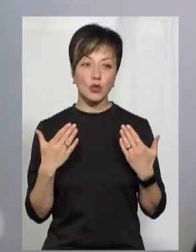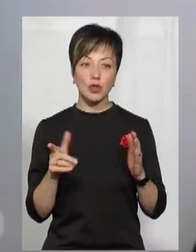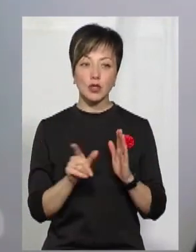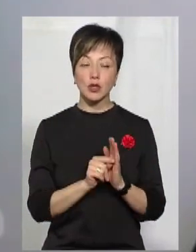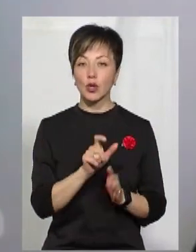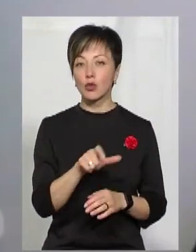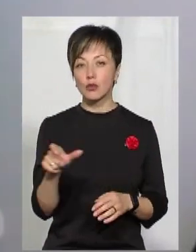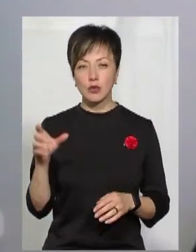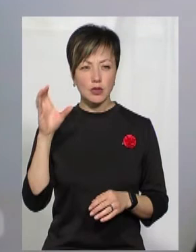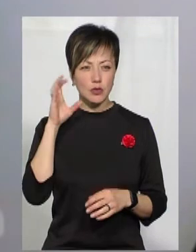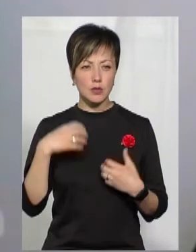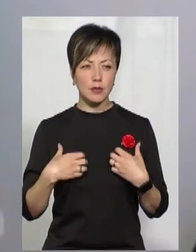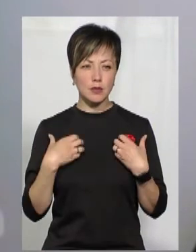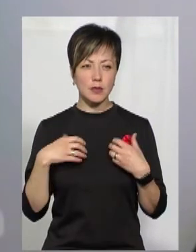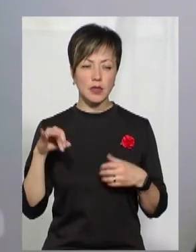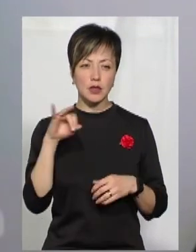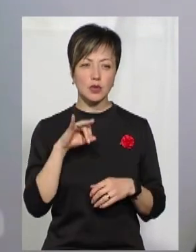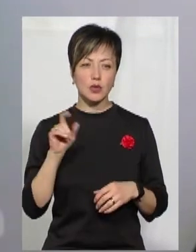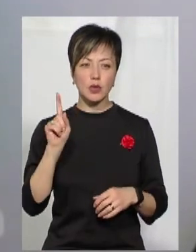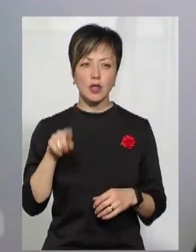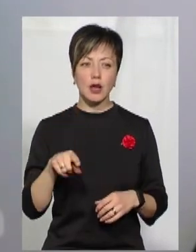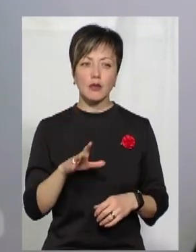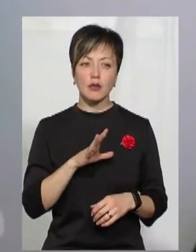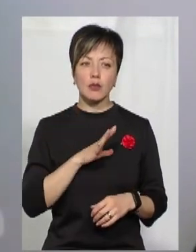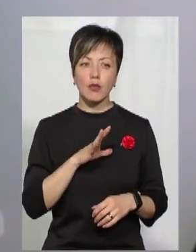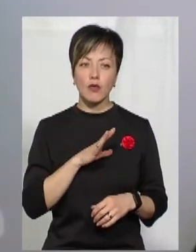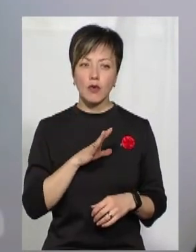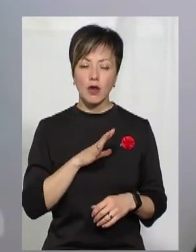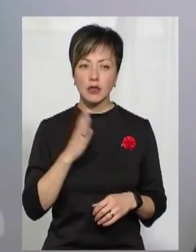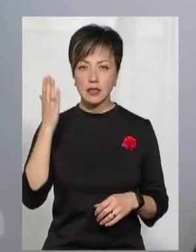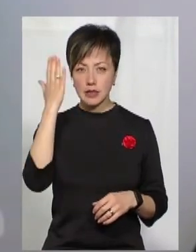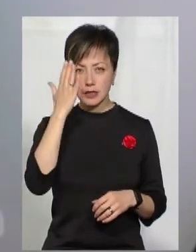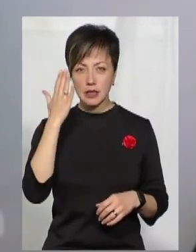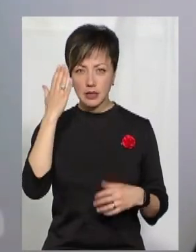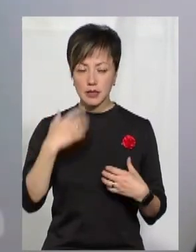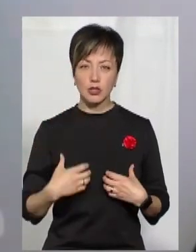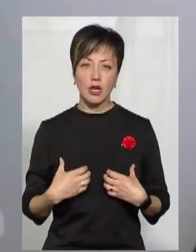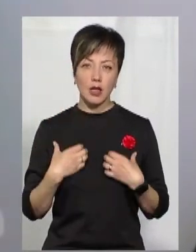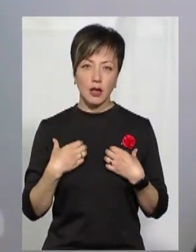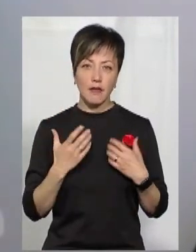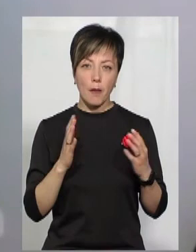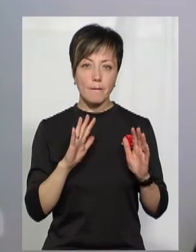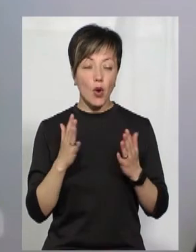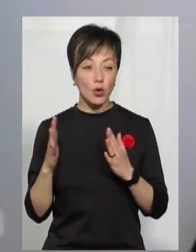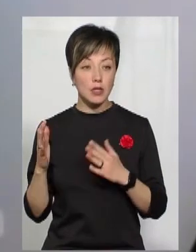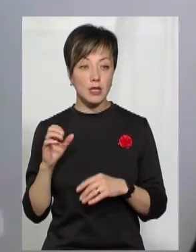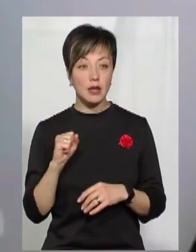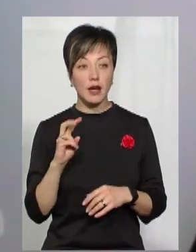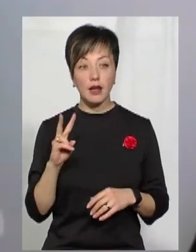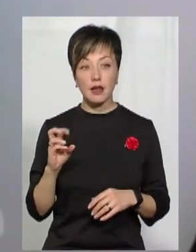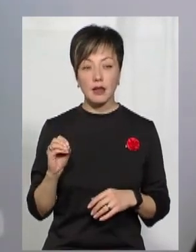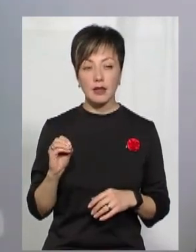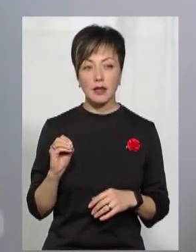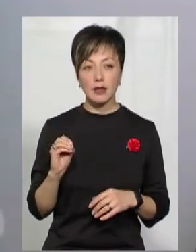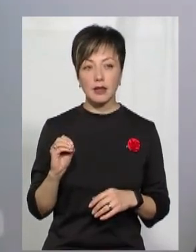слухаєш різноманітні ці жахливі історії, то навіть бувало, що і снилися ось ці жахливі події. Але на сьогодні вони